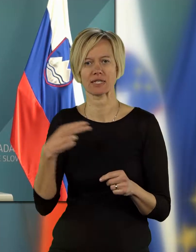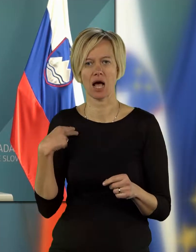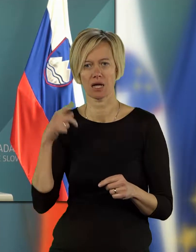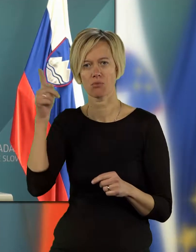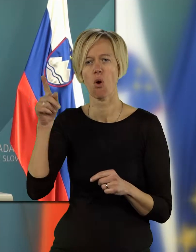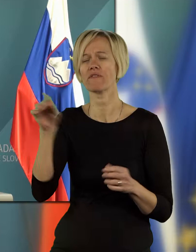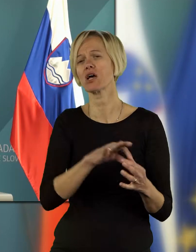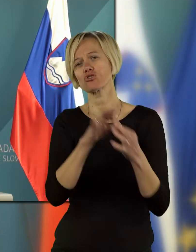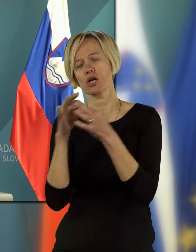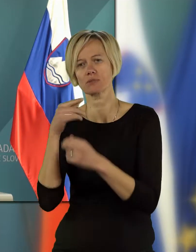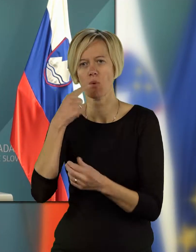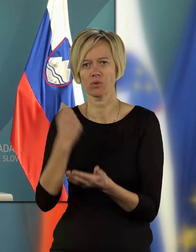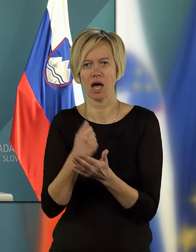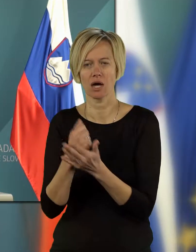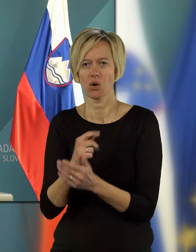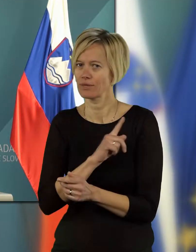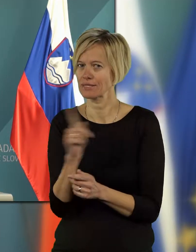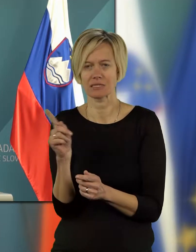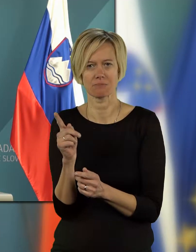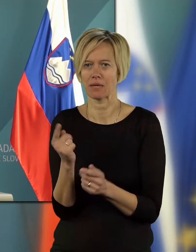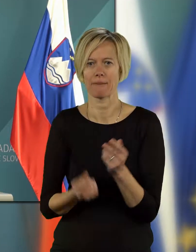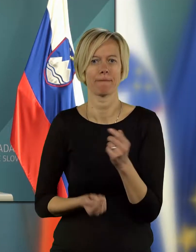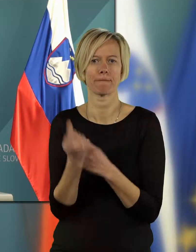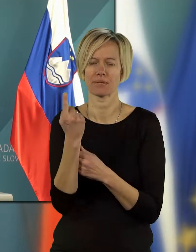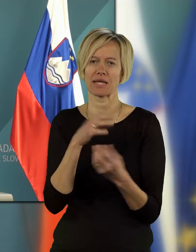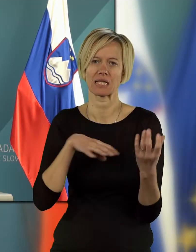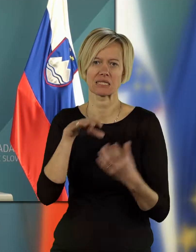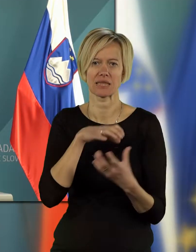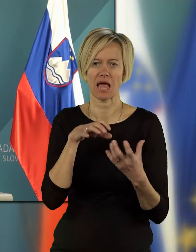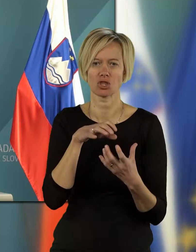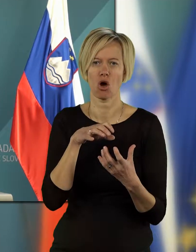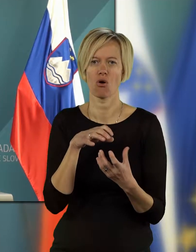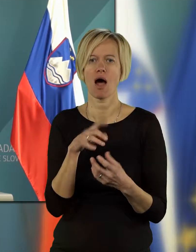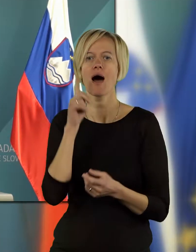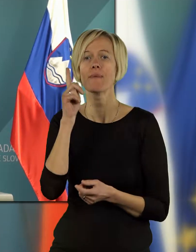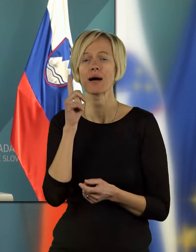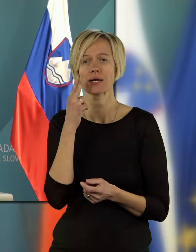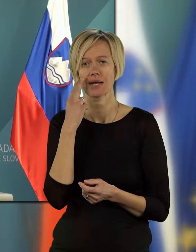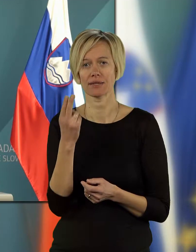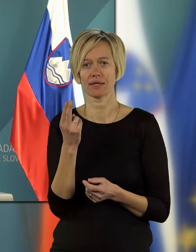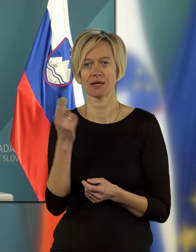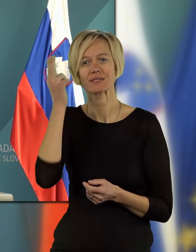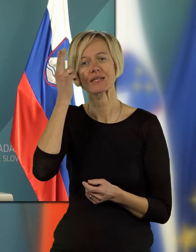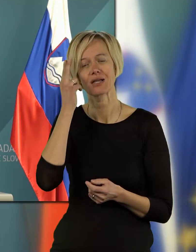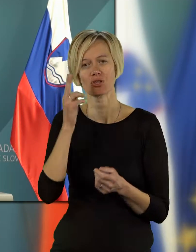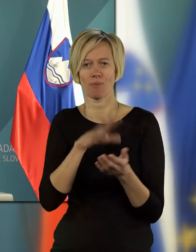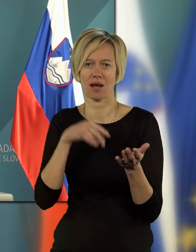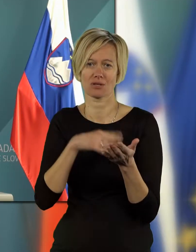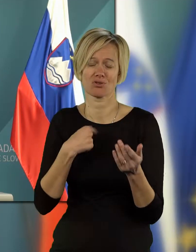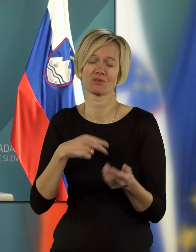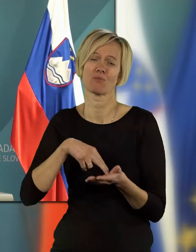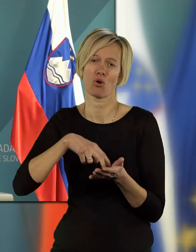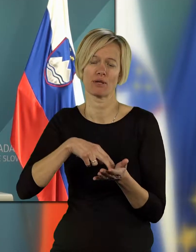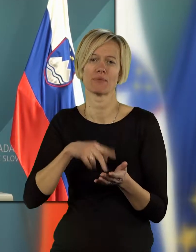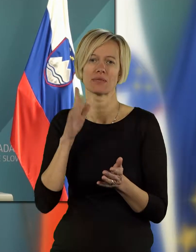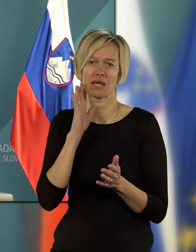Zagrebu je ves čas poudaril, da ne sme priti do incidentov, vendar glede na znano prakso